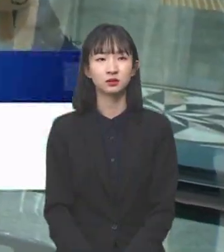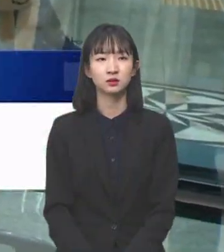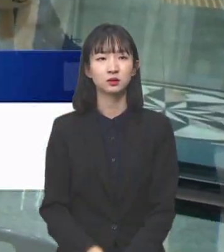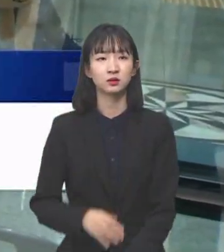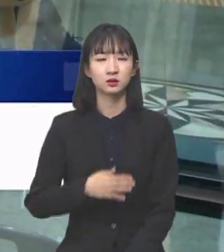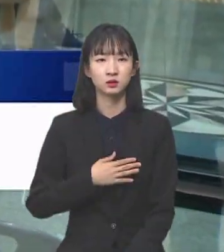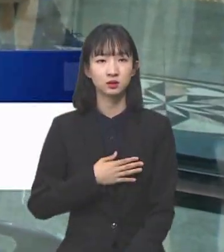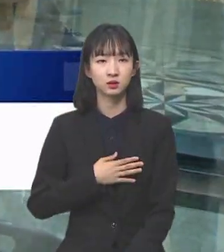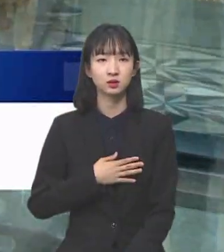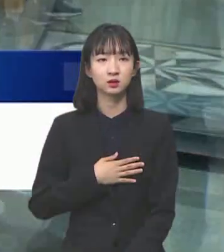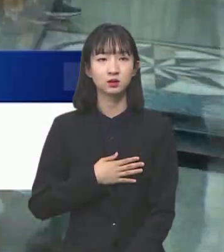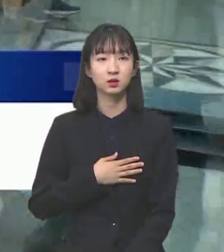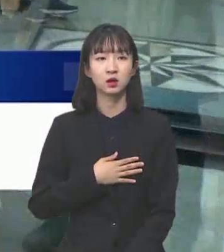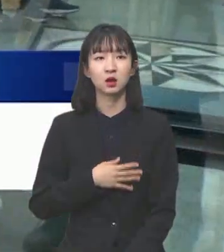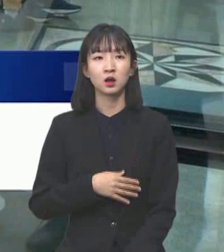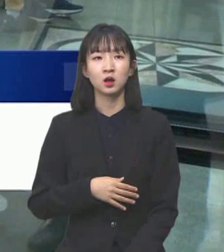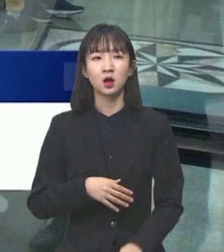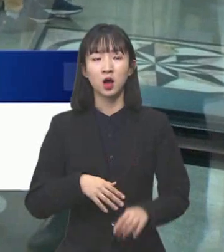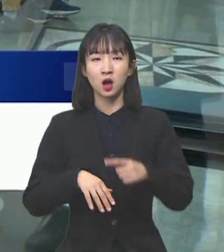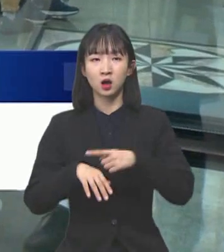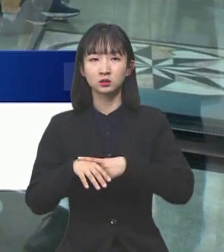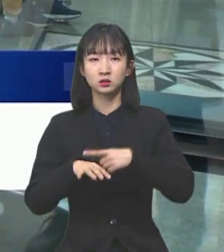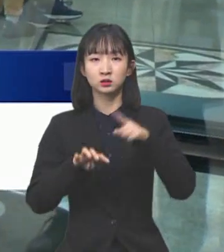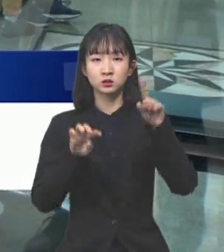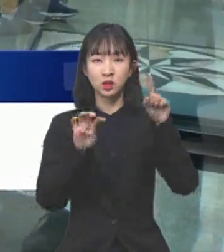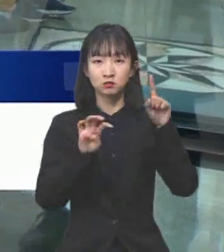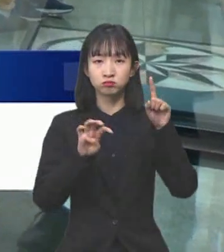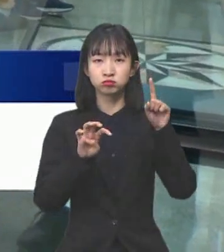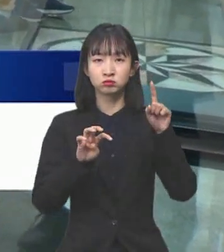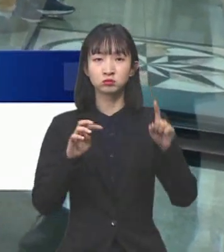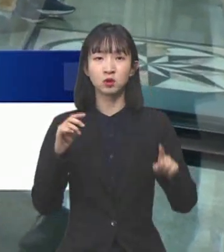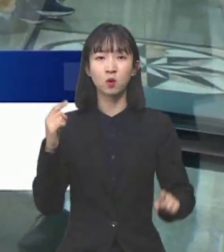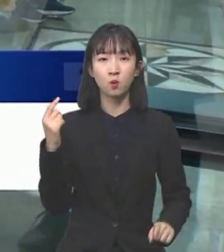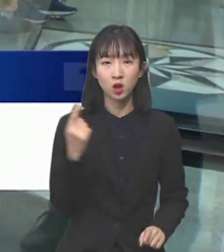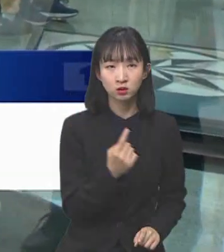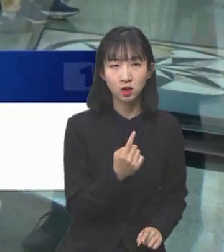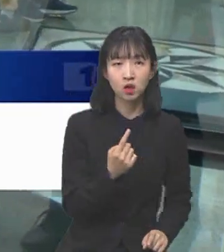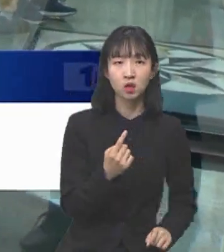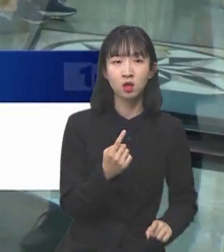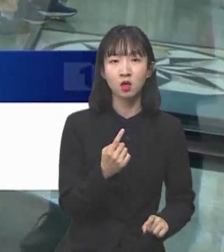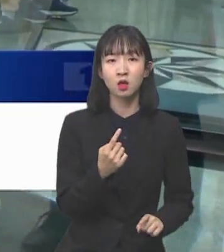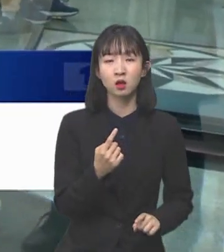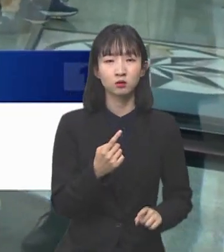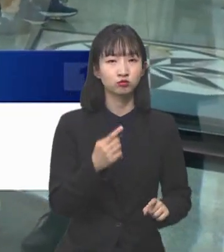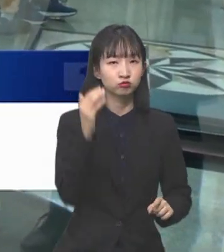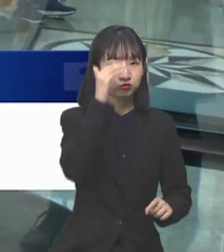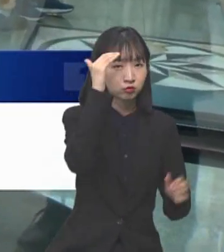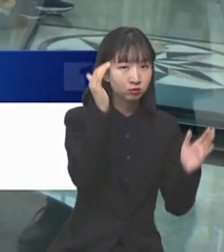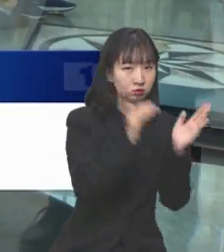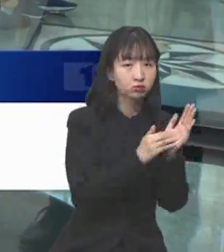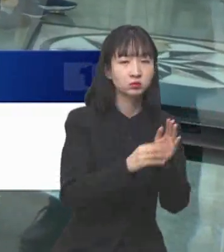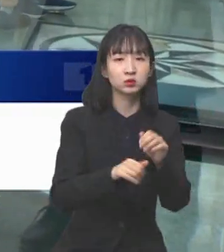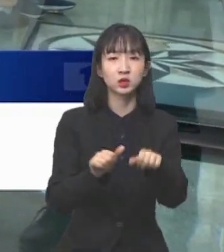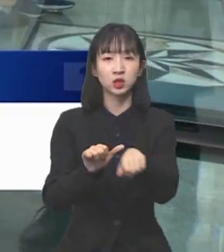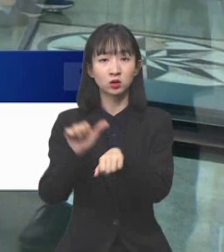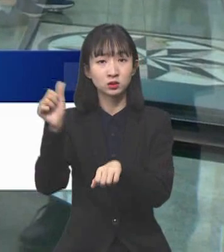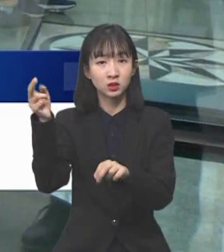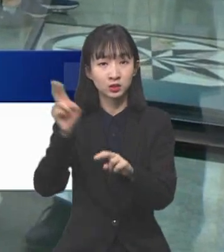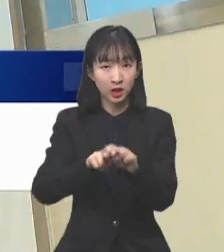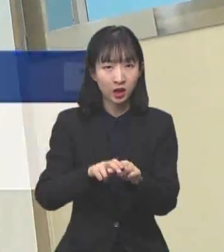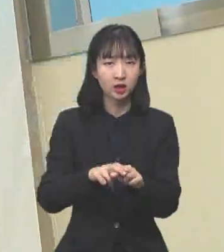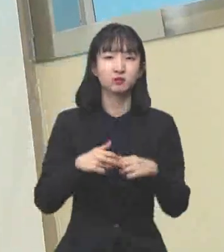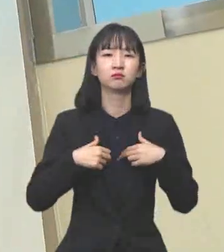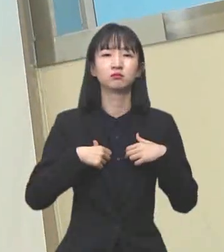생각하실 것 같아 예 탓다 하는데 시간이 너를 보면서 과정 시에나 재생할 수 없다 고 학생 1 야 아 들 수 밖에